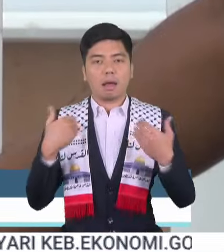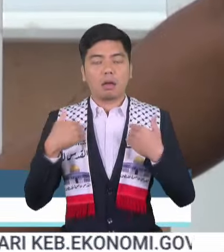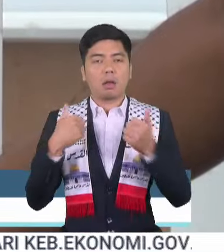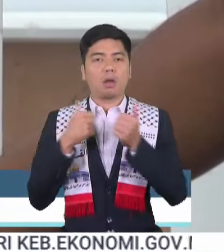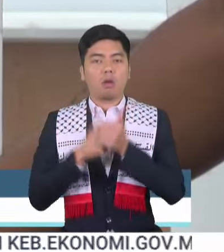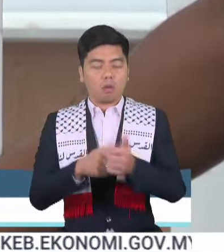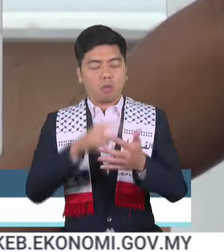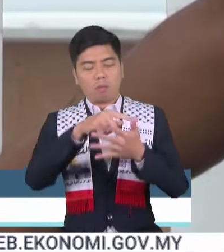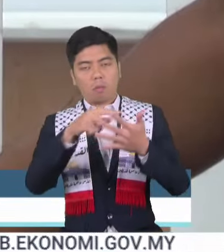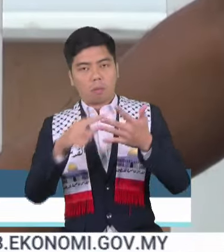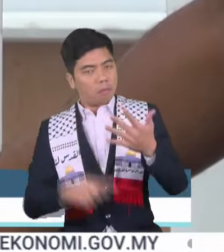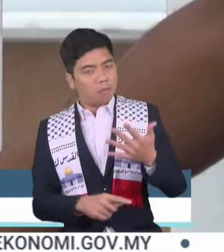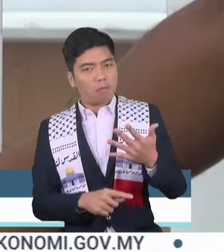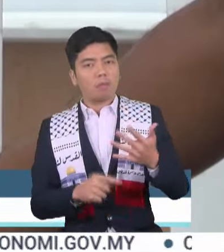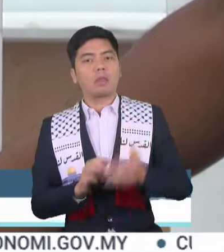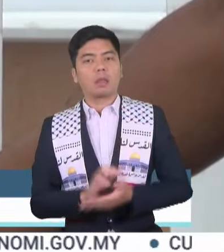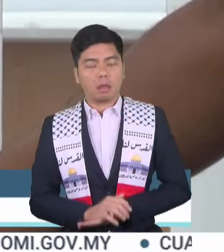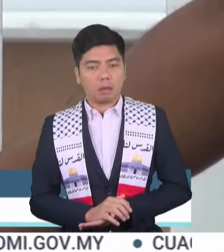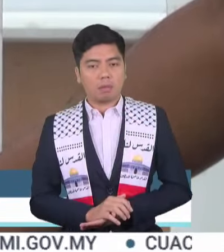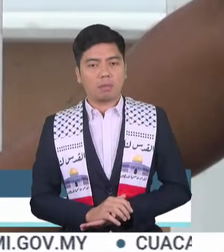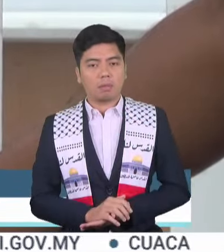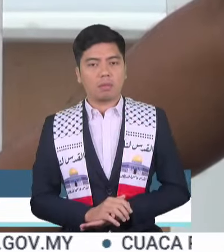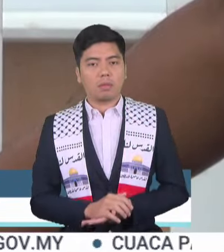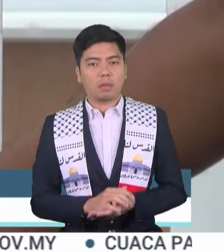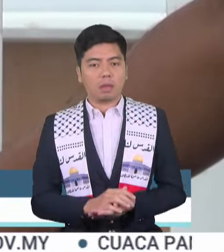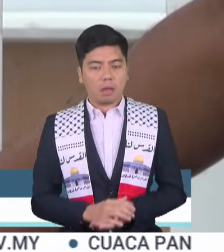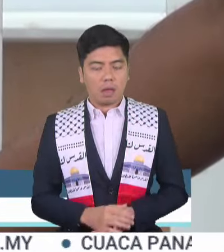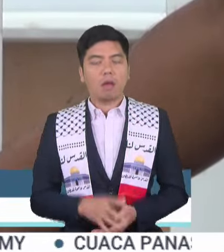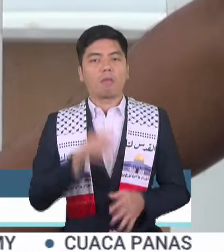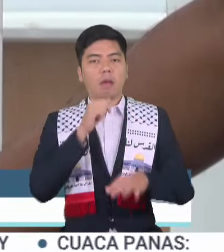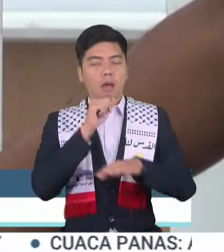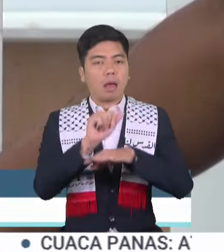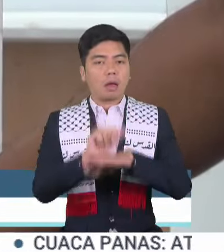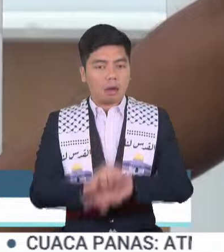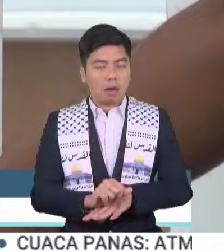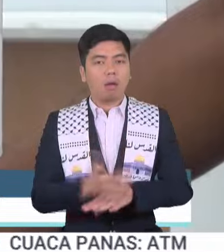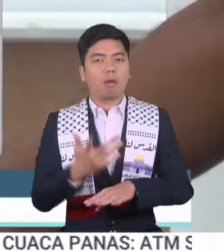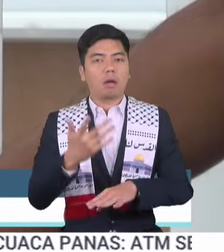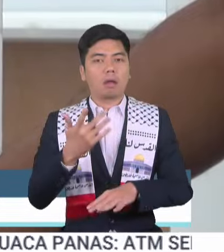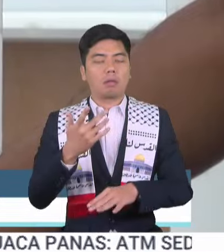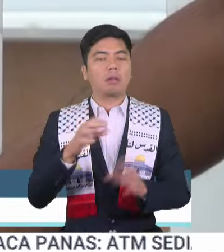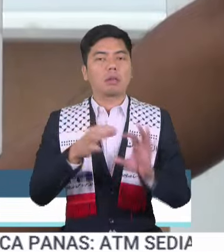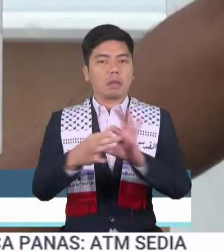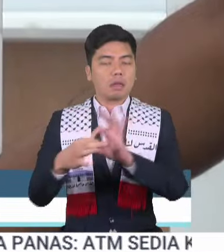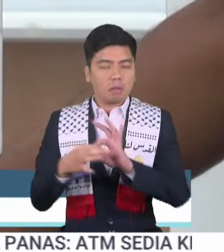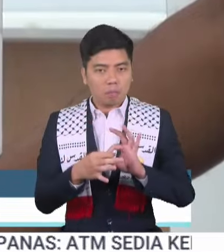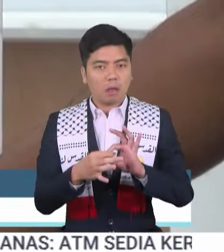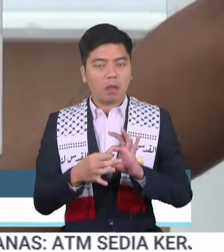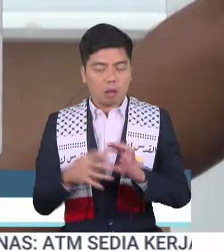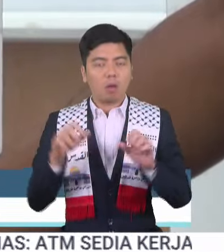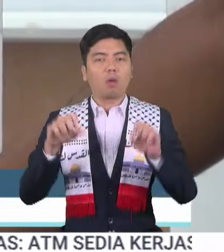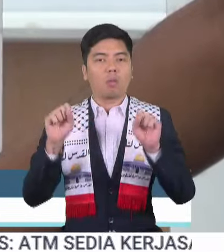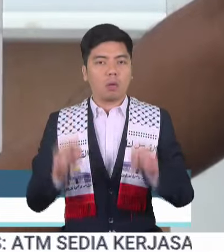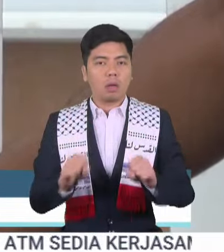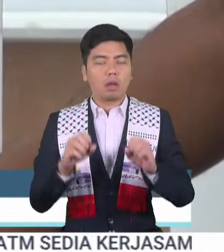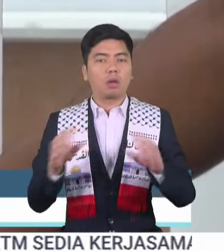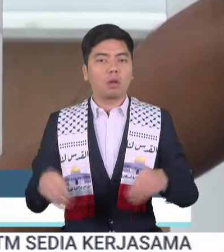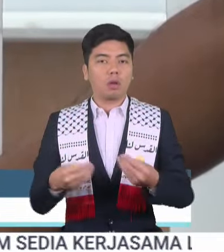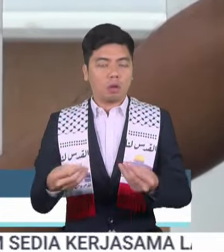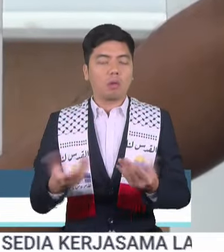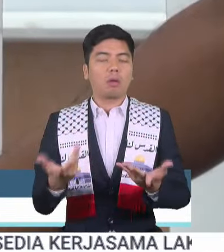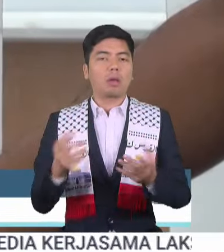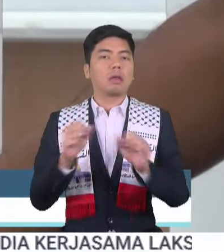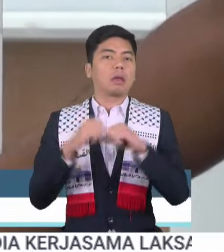elemen integriti, governance, amanah. Barulah dia akan mantap dan menjadi korporasi